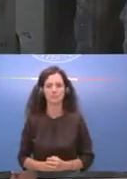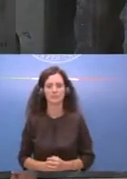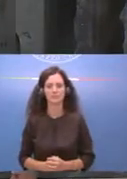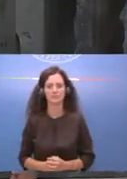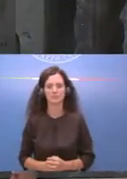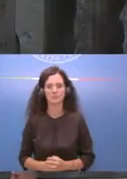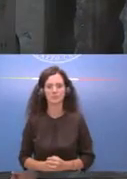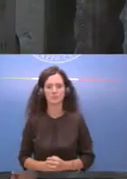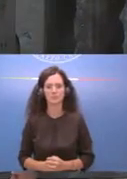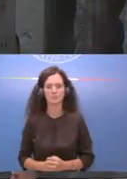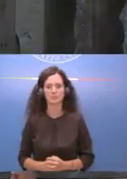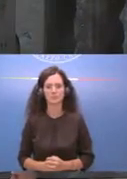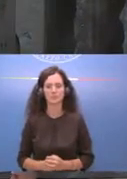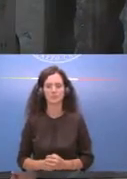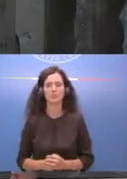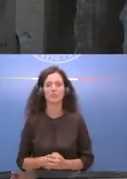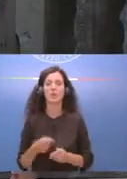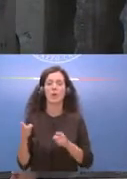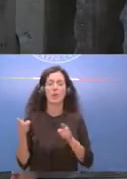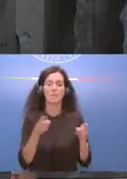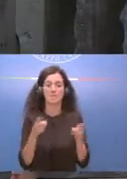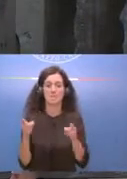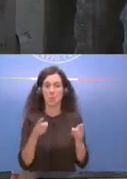vuoti della pandemia